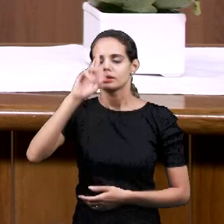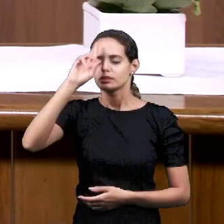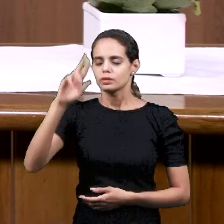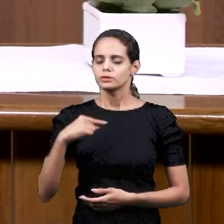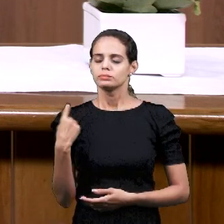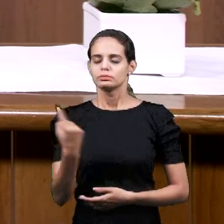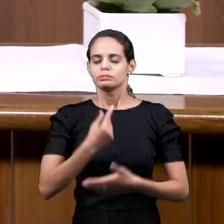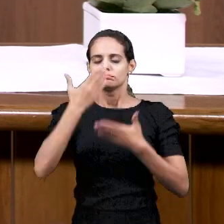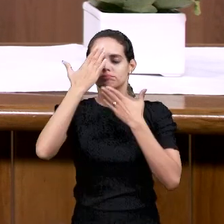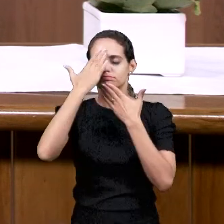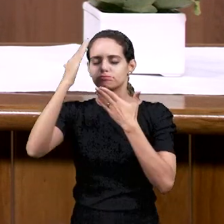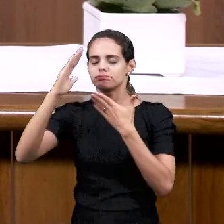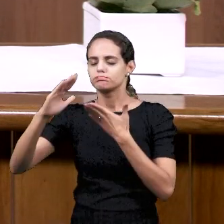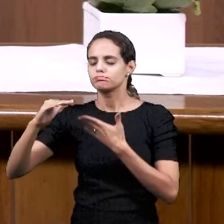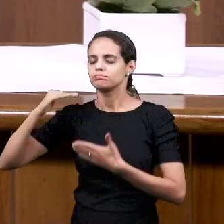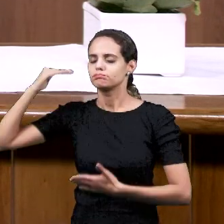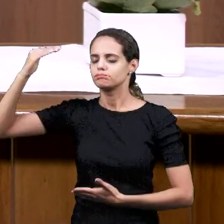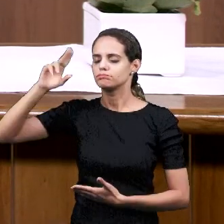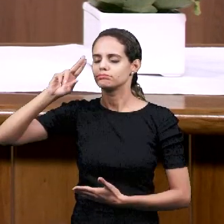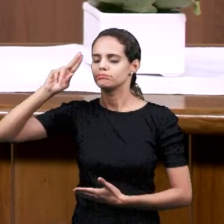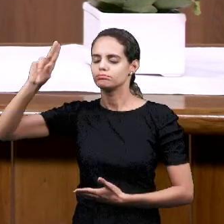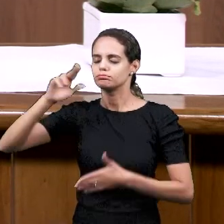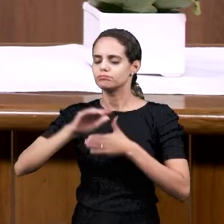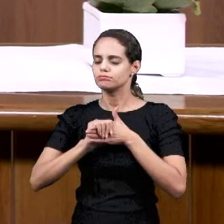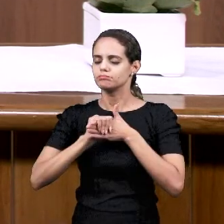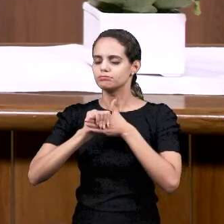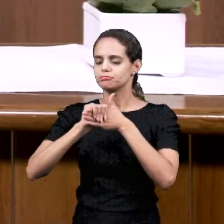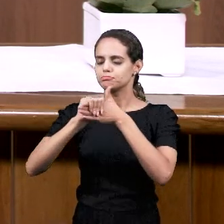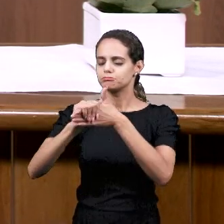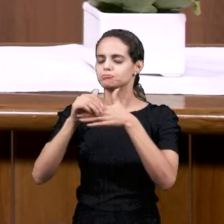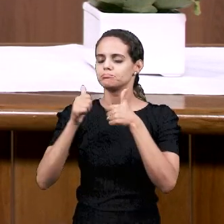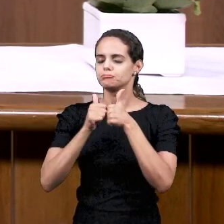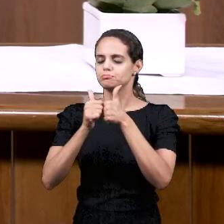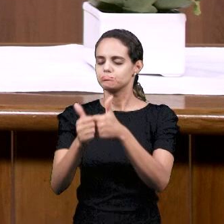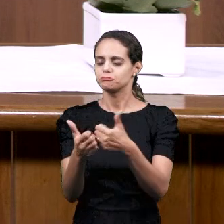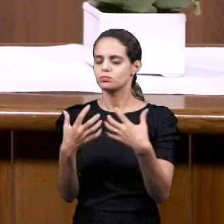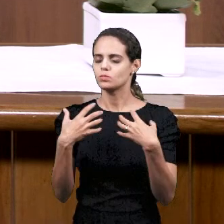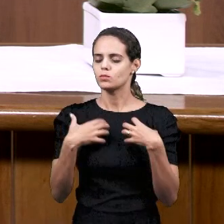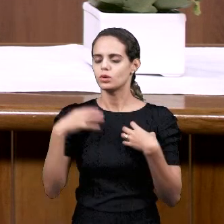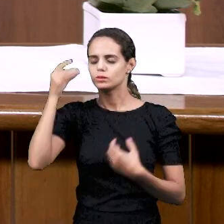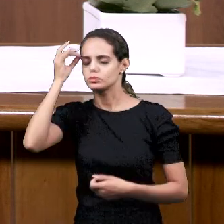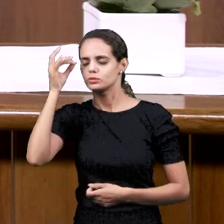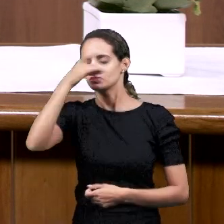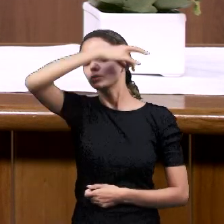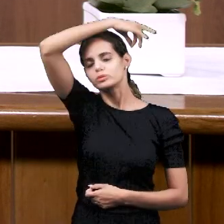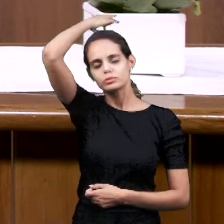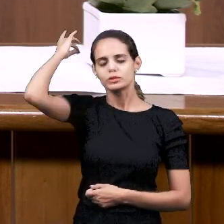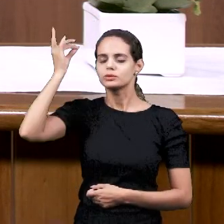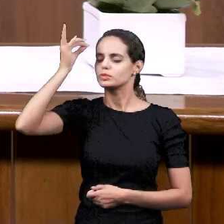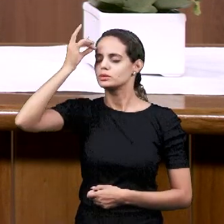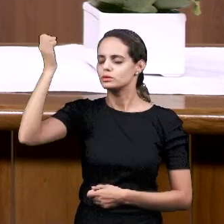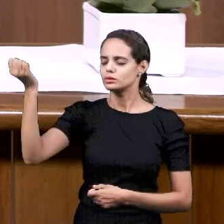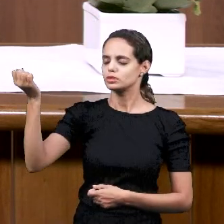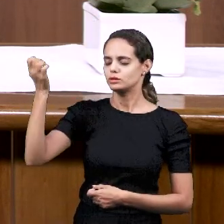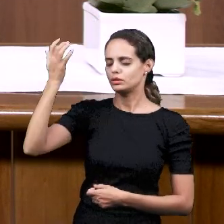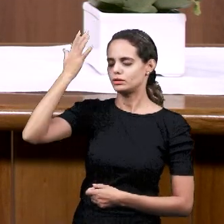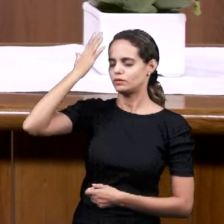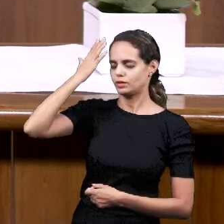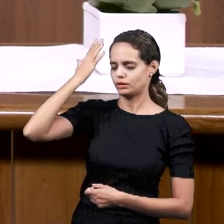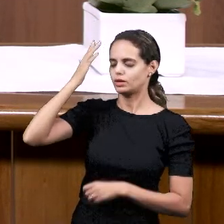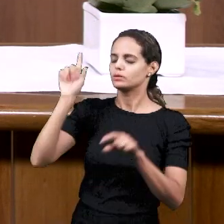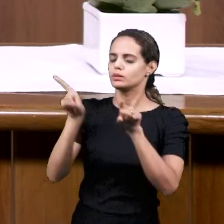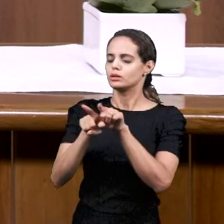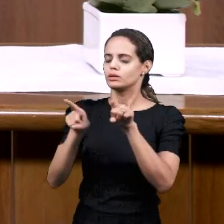te glorifions pour la bénédiction de ta direction, la manière comme ton esprit se révèle la